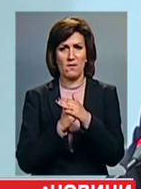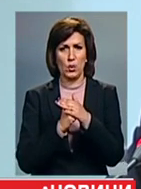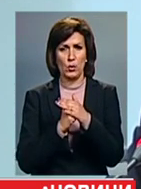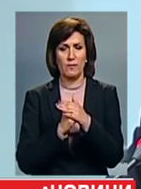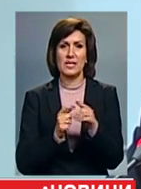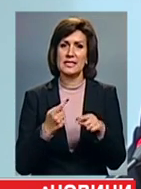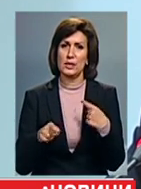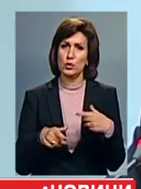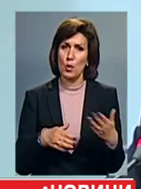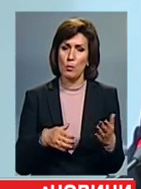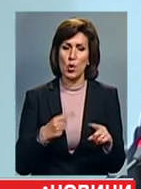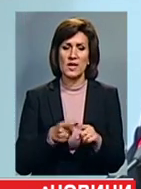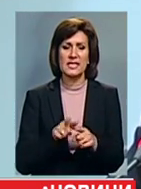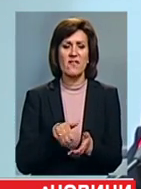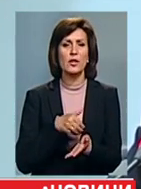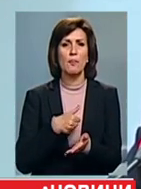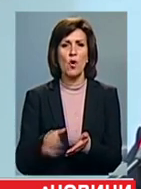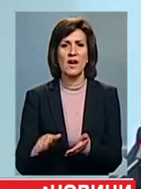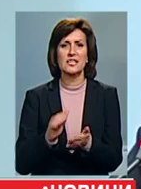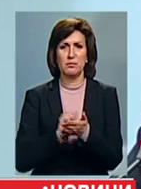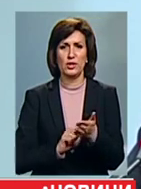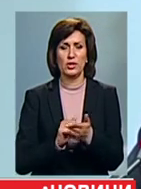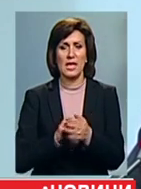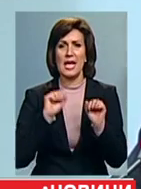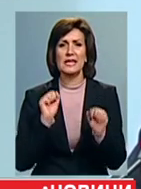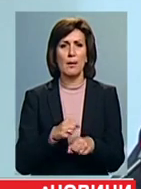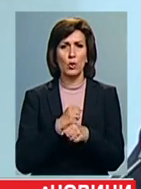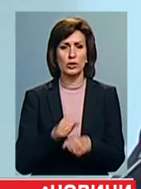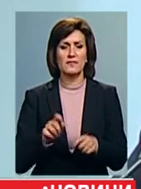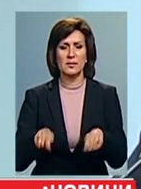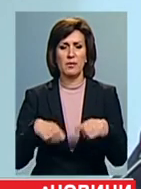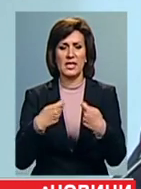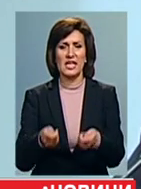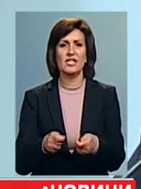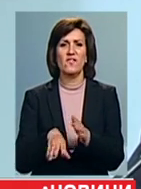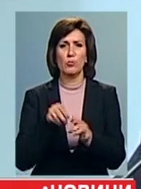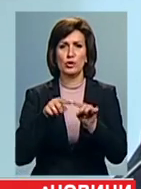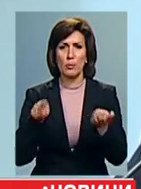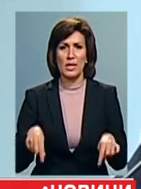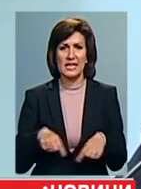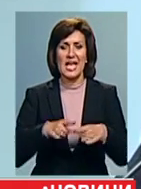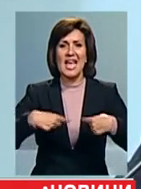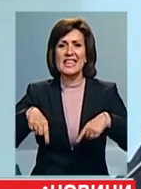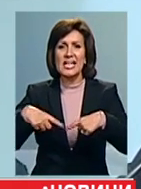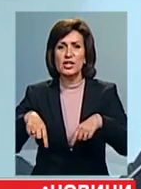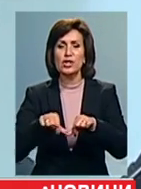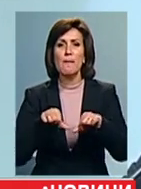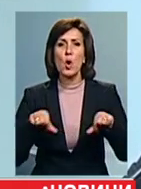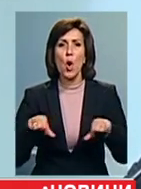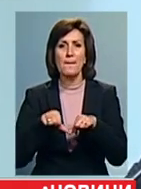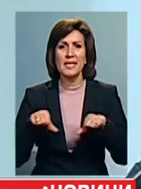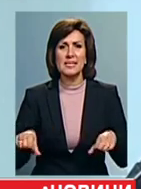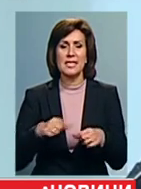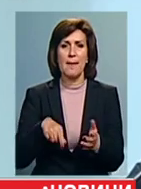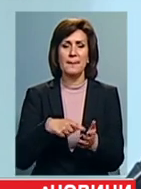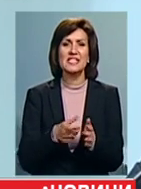безпідставною. З іншого боку, ця відмова спричинила неможливість передачі виборчих бюлетенів дільничним виборчим комісіям,